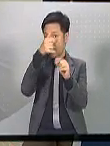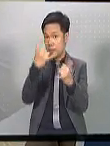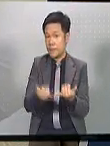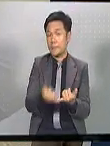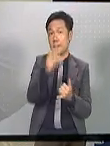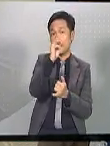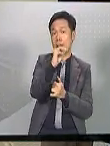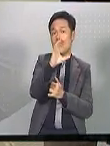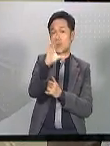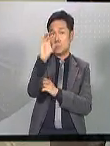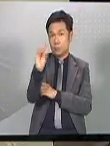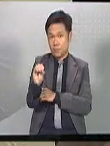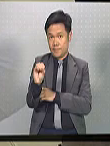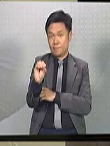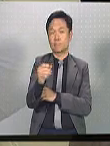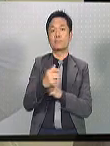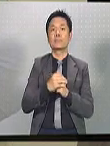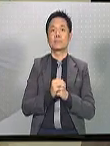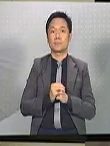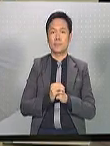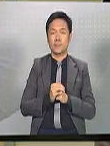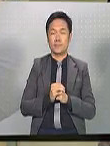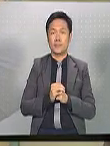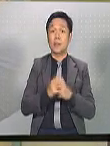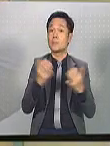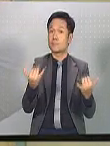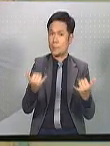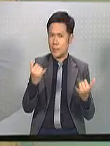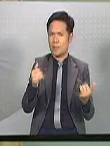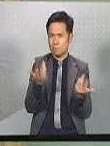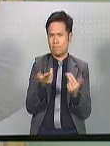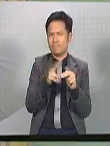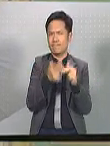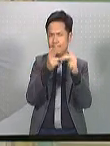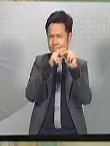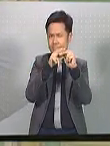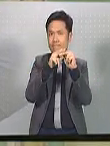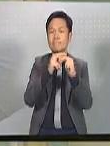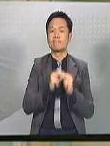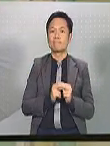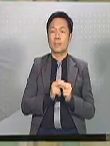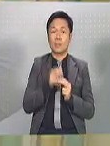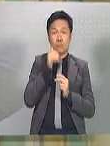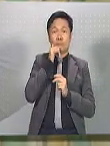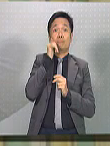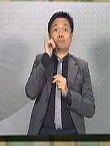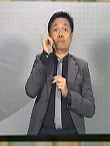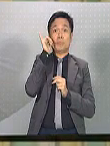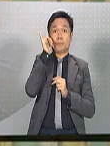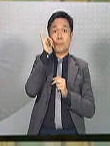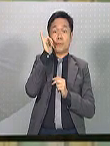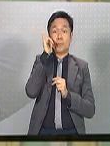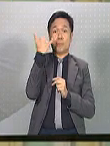larangan yang dikeluarkan oleh Kejati hal ini ada peningkatan Hai kemarin Semalam saya